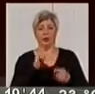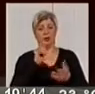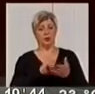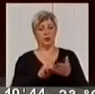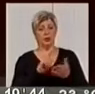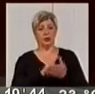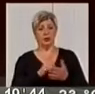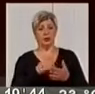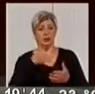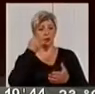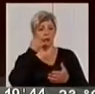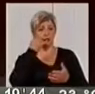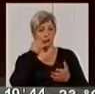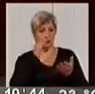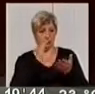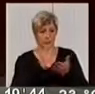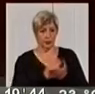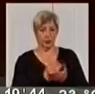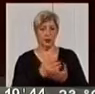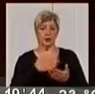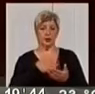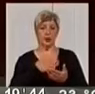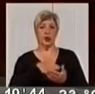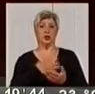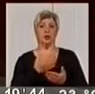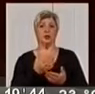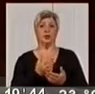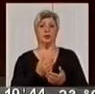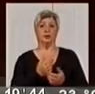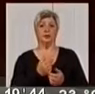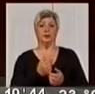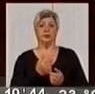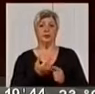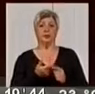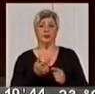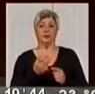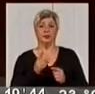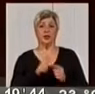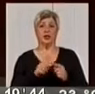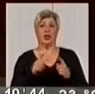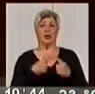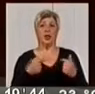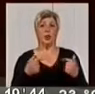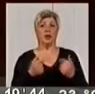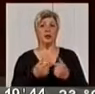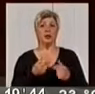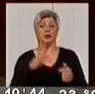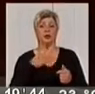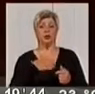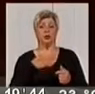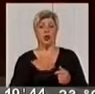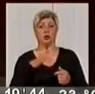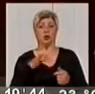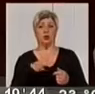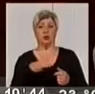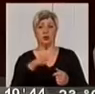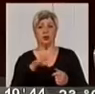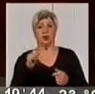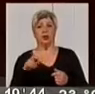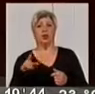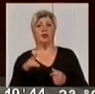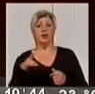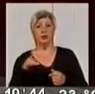нас відповідні, тому що в обов'язковому порядку це і департаменту нашого обласного, і в районах